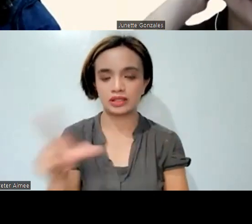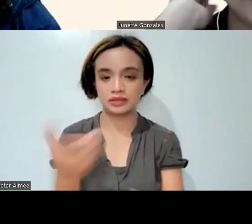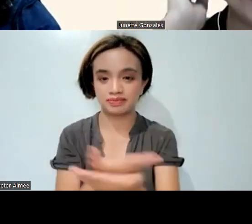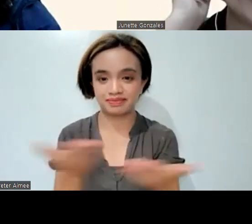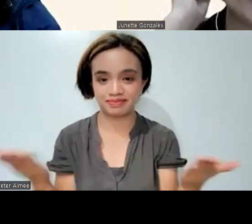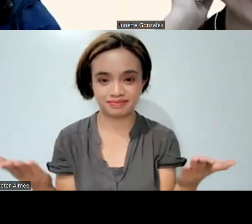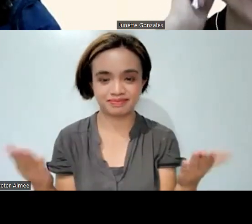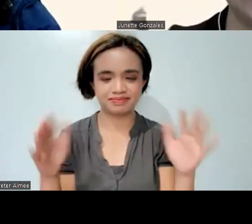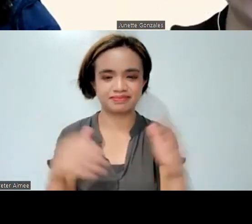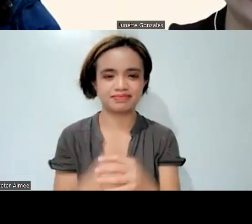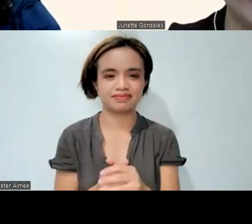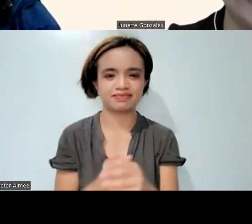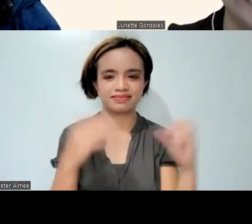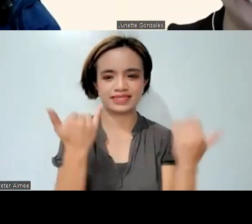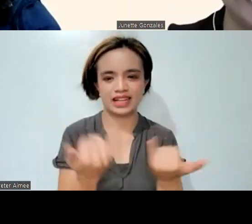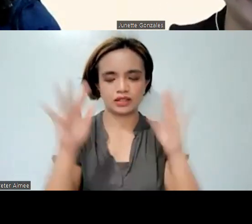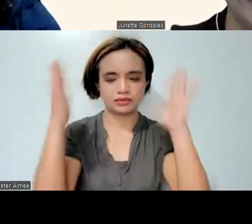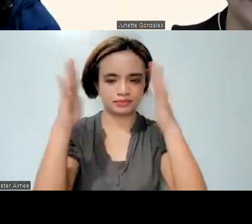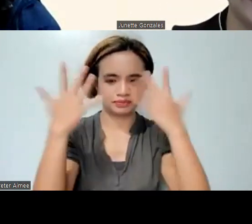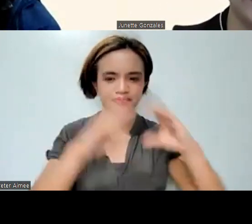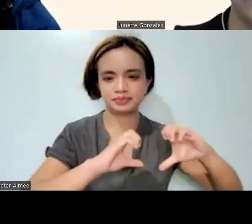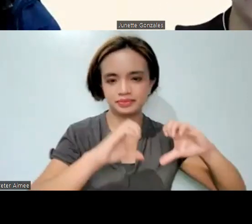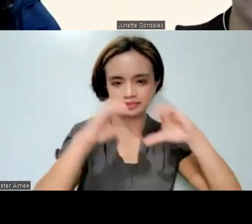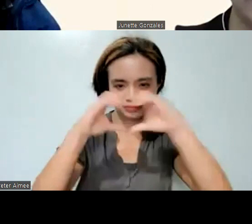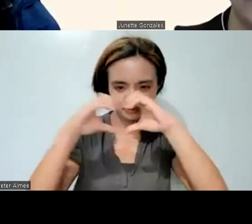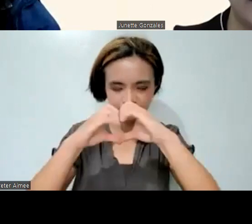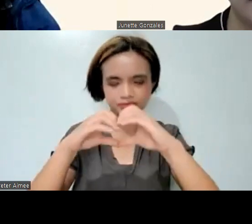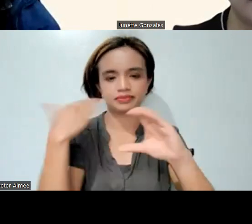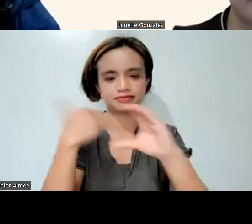give lots of hearts and claps for Teacher Lorina,